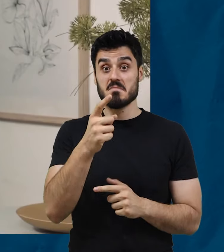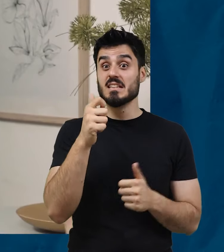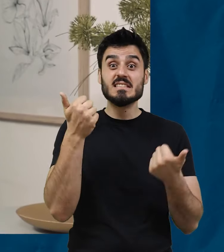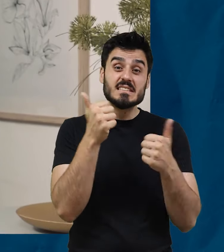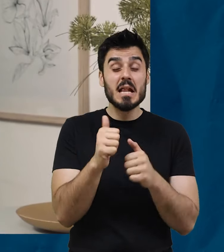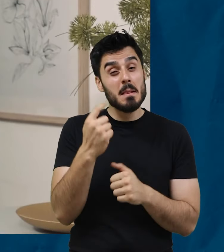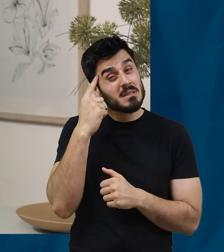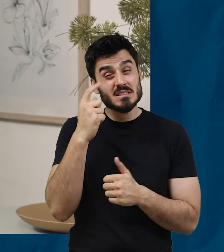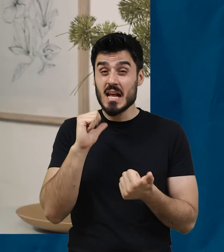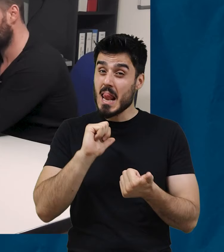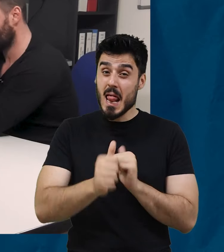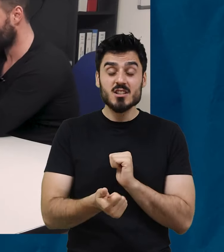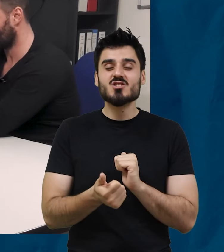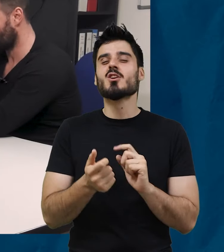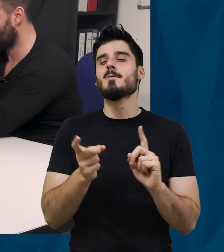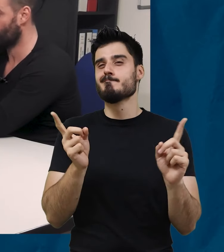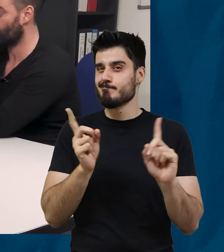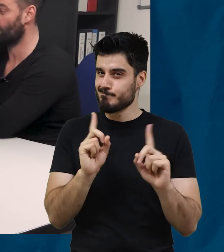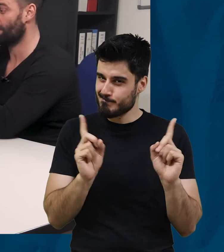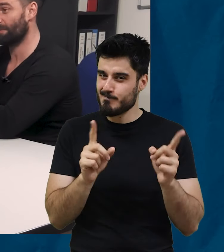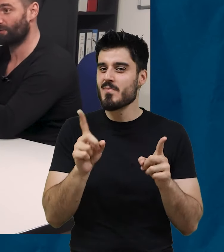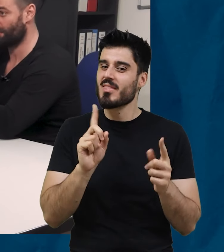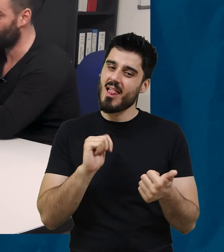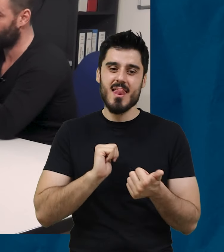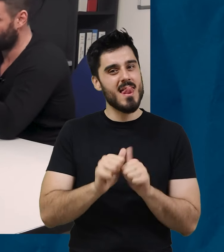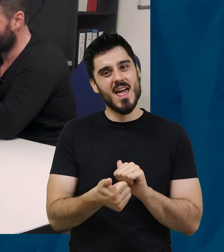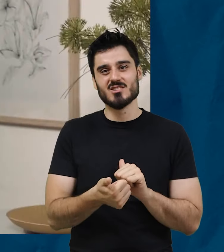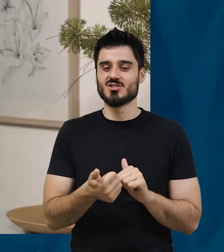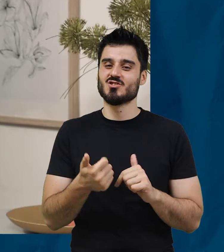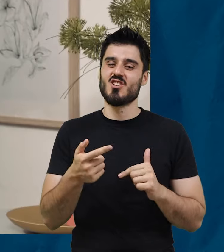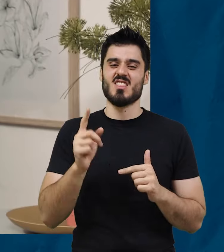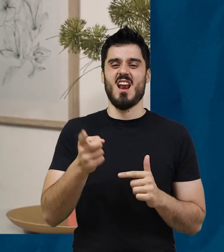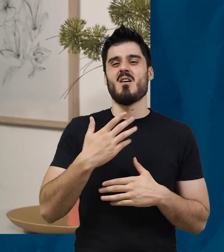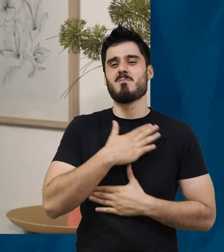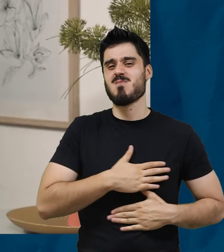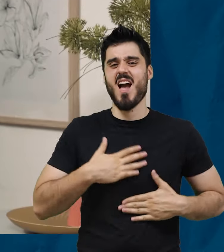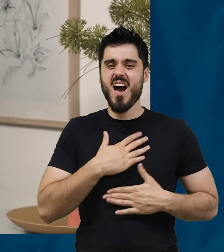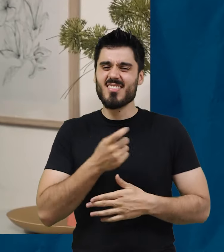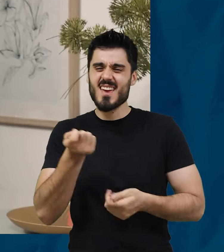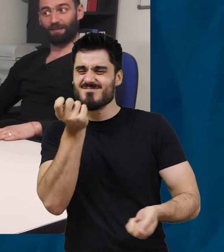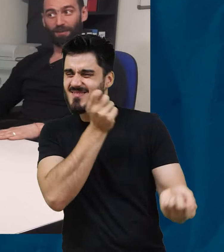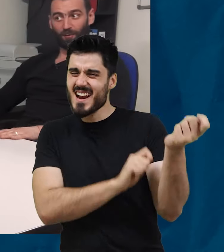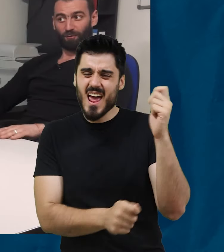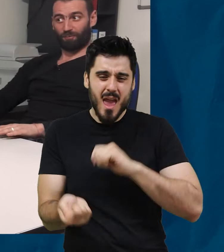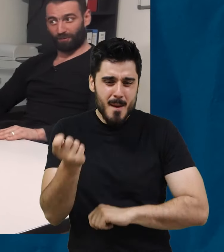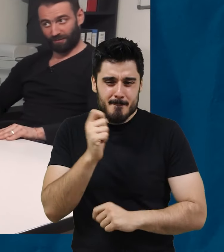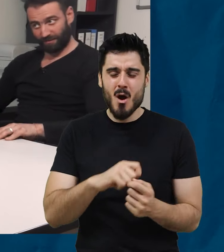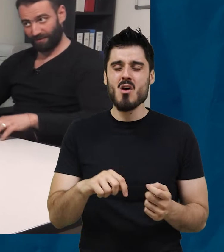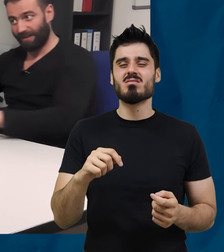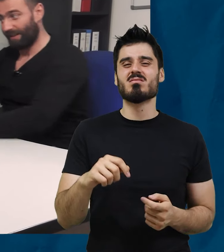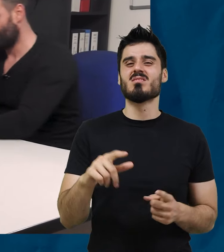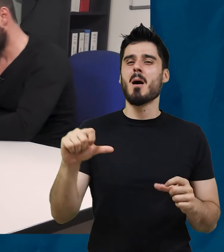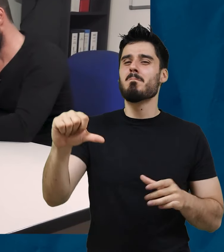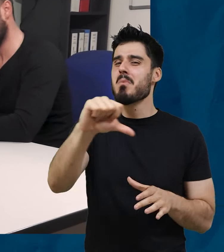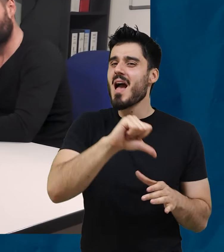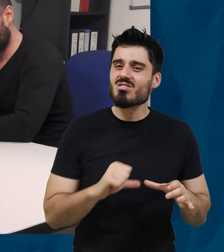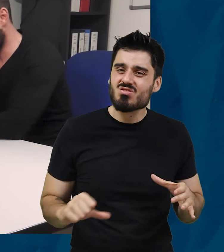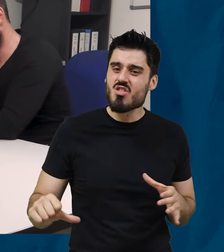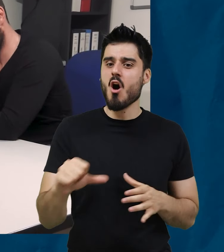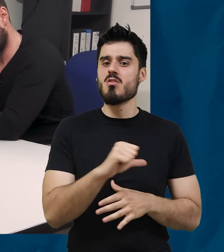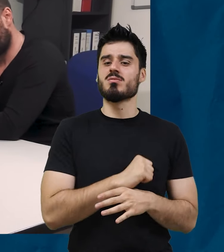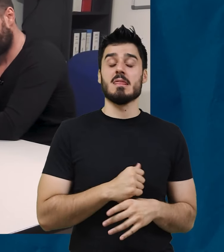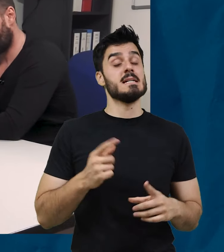прост, обаче аз виждам как ще лепим тухлички, ще правим мазилка в банята, ще правим имитация на бетонов пот. Да ти